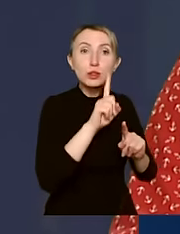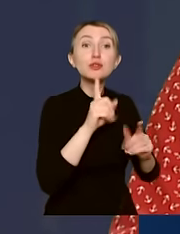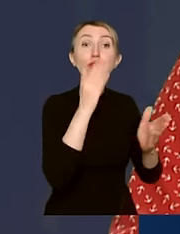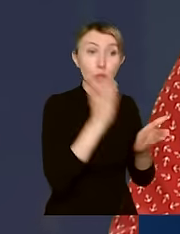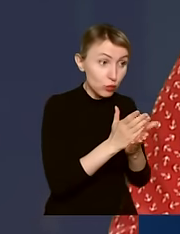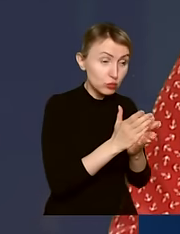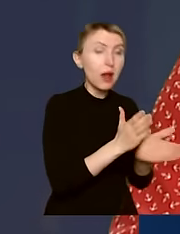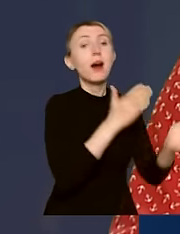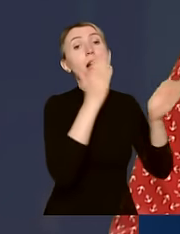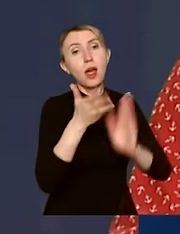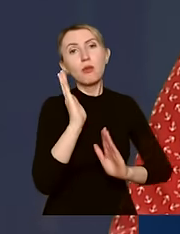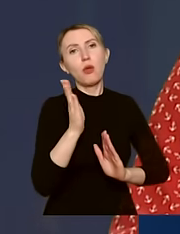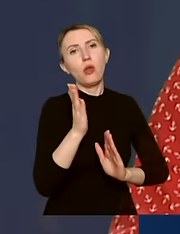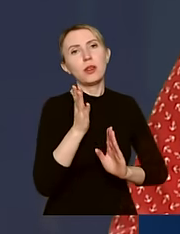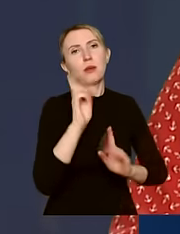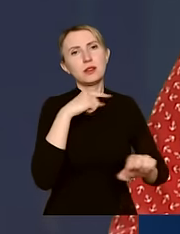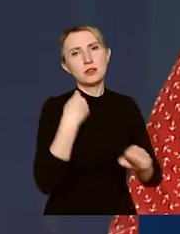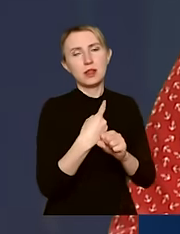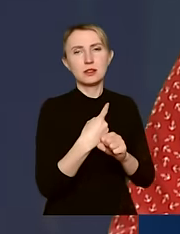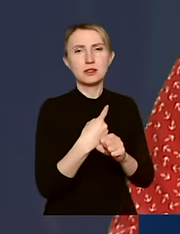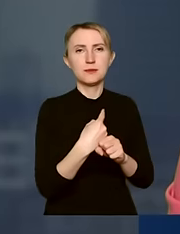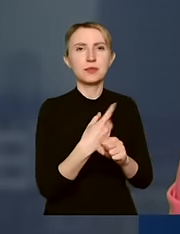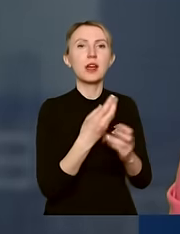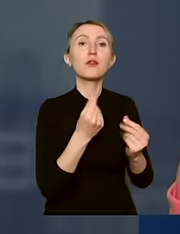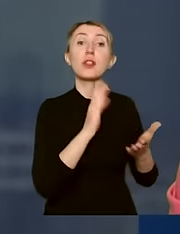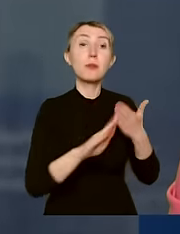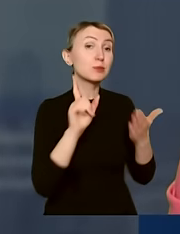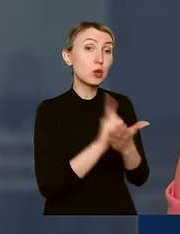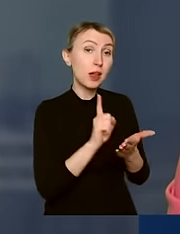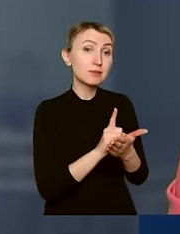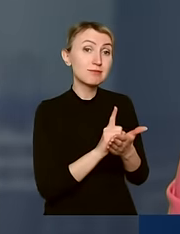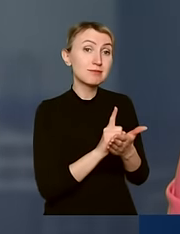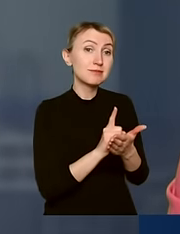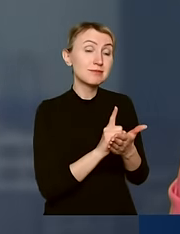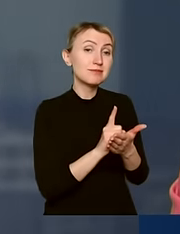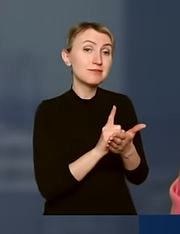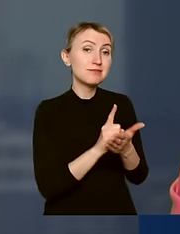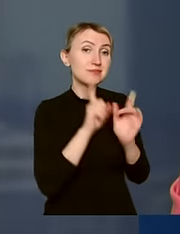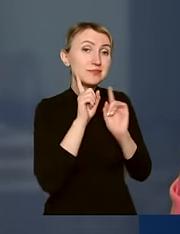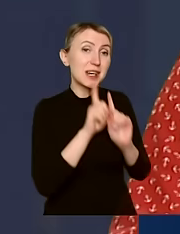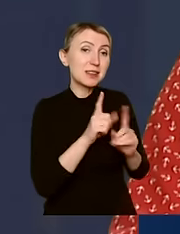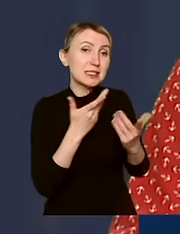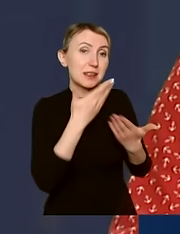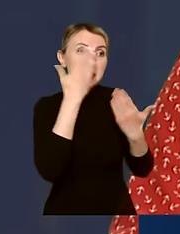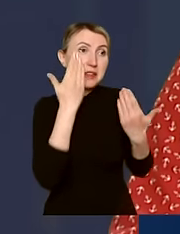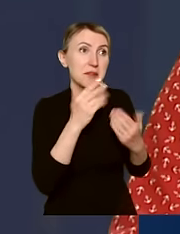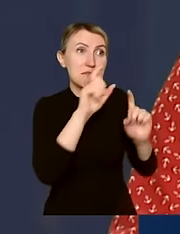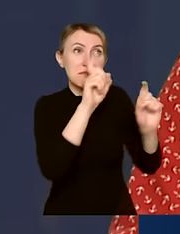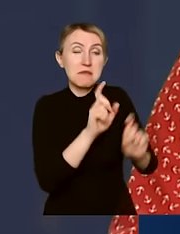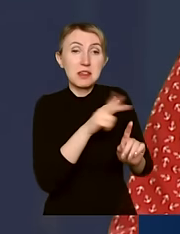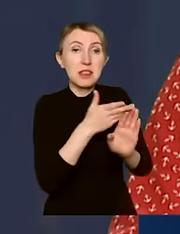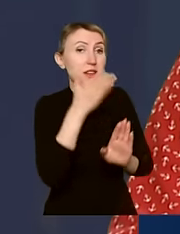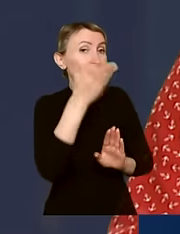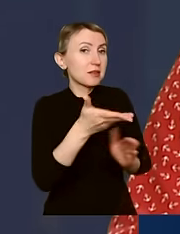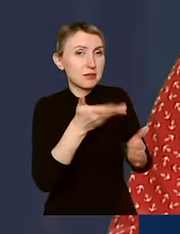wówczas będzie decyzja. Czyli ta kwota wolna to tak naprawdę nie wiem, kiedy będzie. Ale